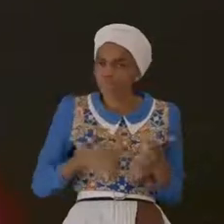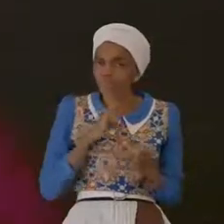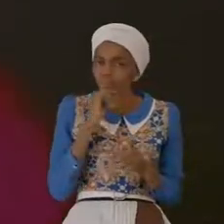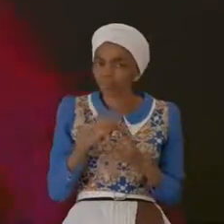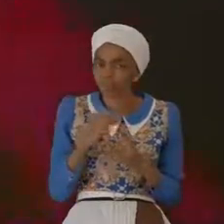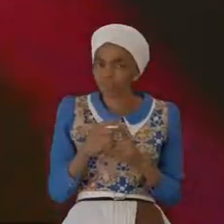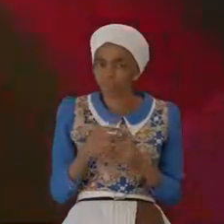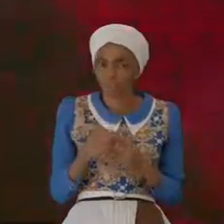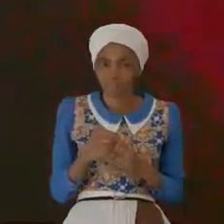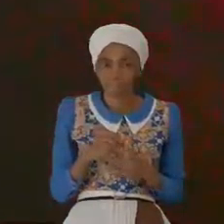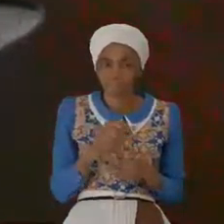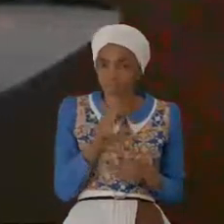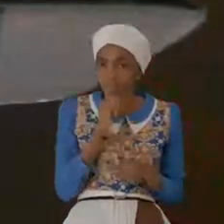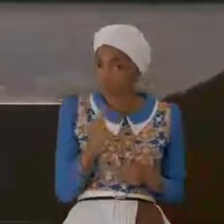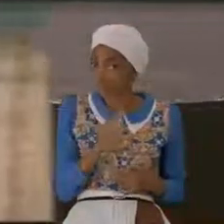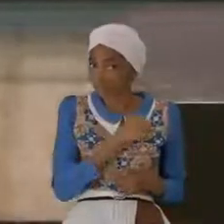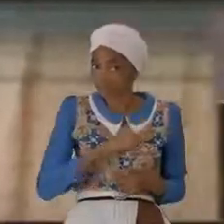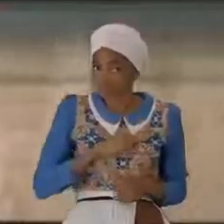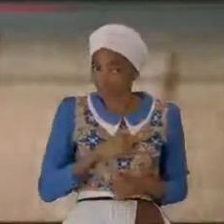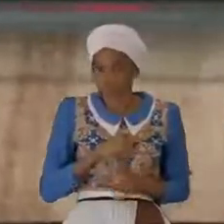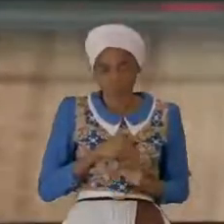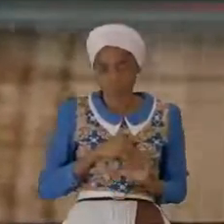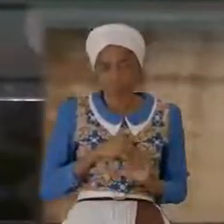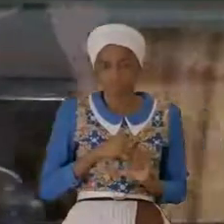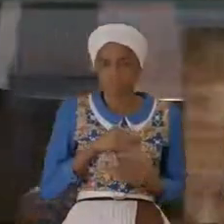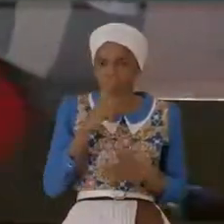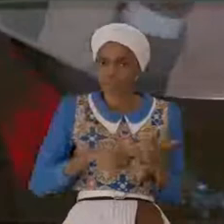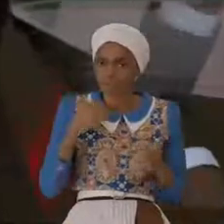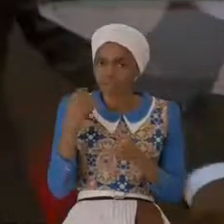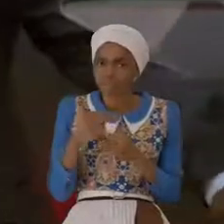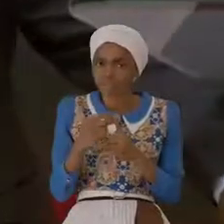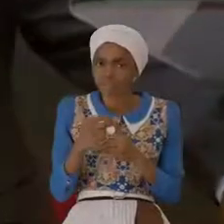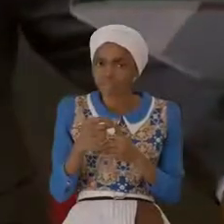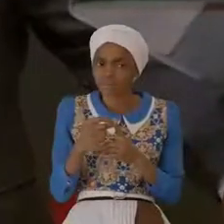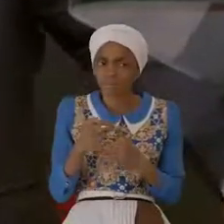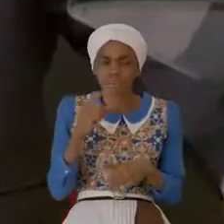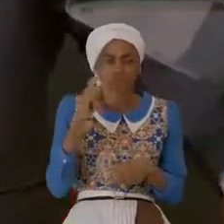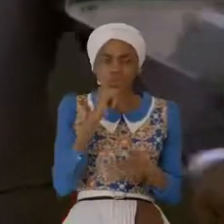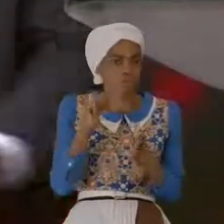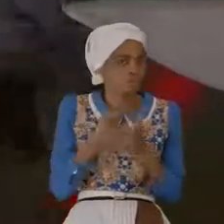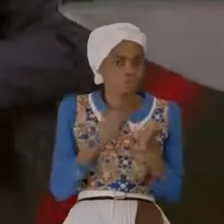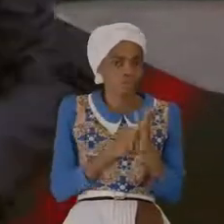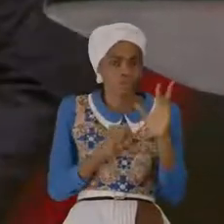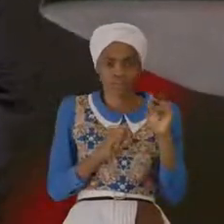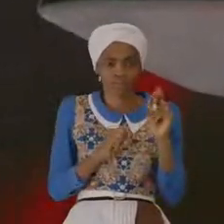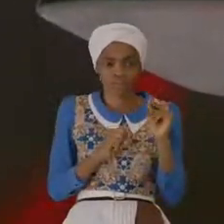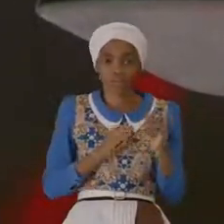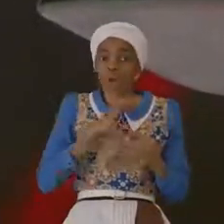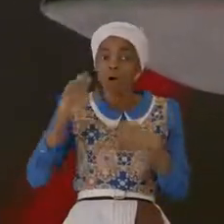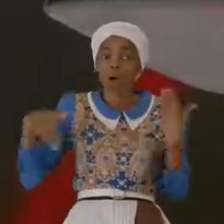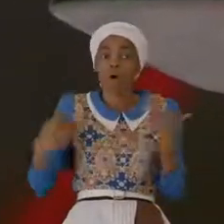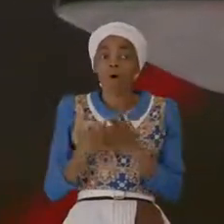parole? Non, la circoncision. Quelle est la parole? Pas la tradition. Toute la